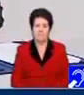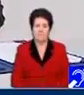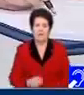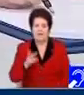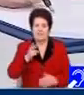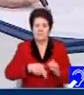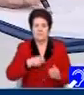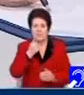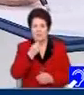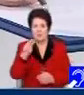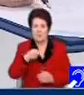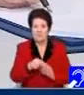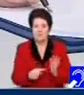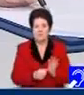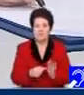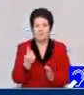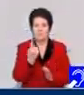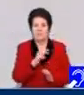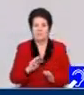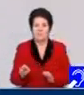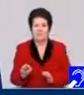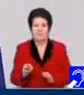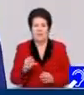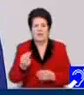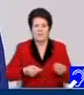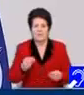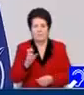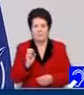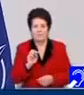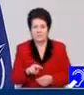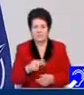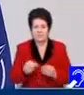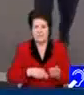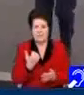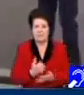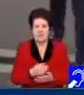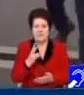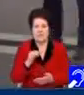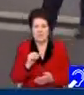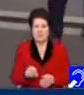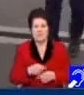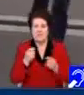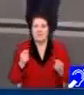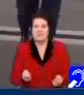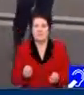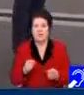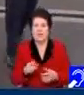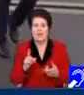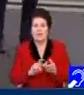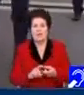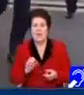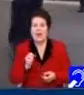La sfârșitul anului 2016, premierul Pavel Filip a semnat la Bruxelles, împreună cu secretarul general al NATO, deschiderea unui birou de legătură